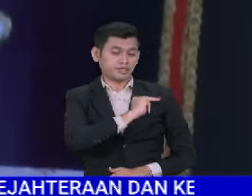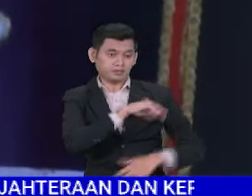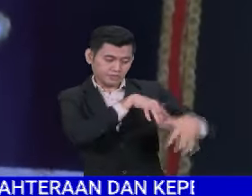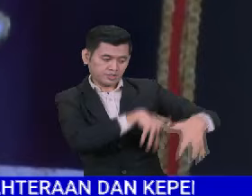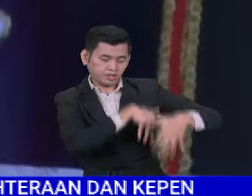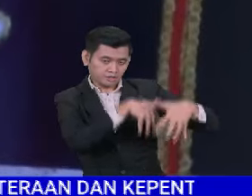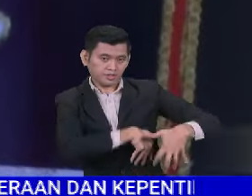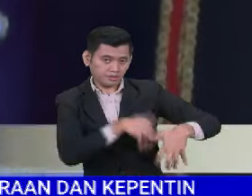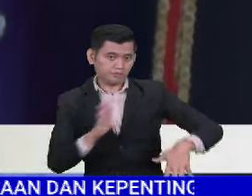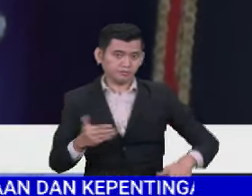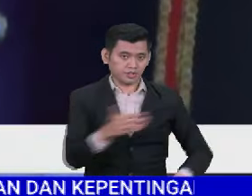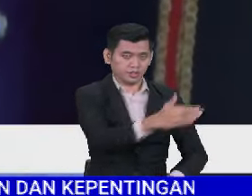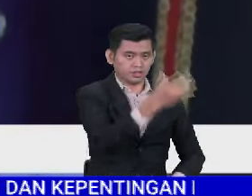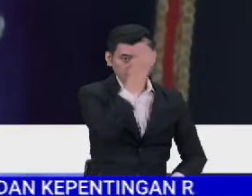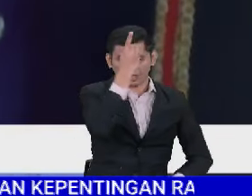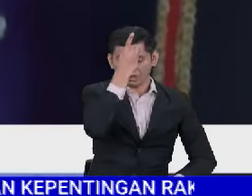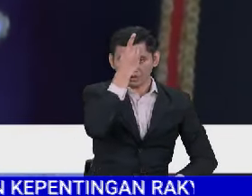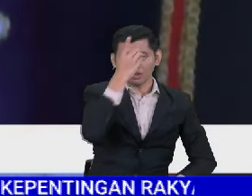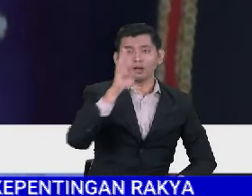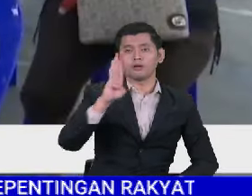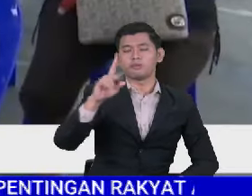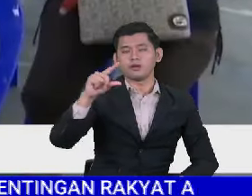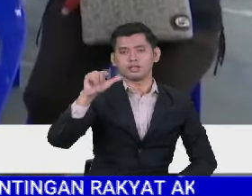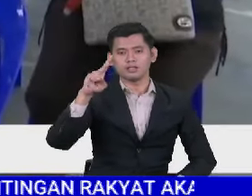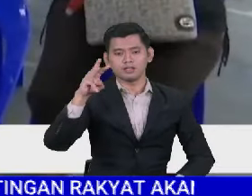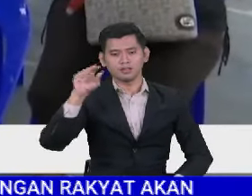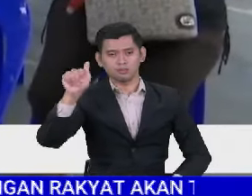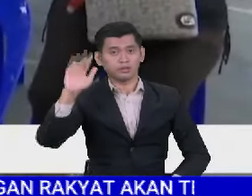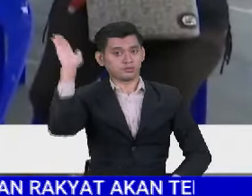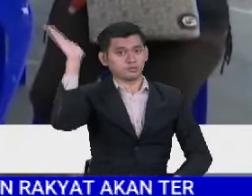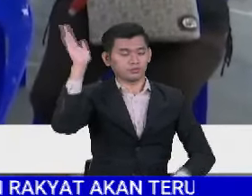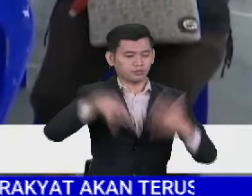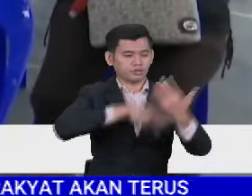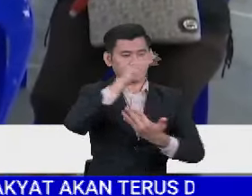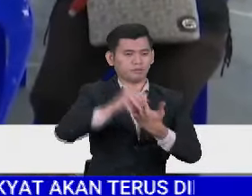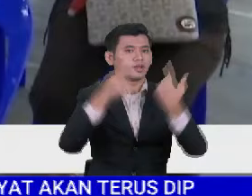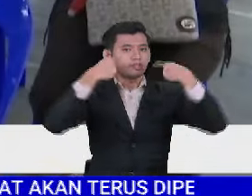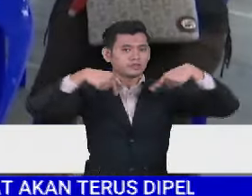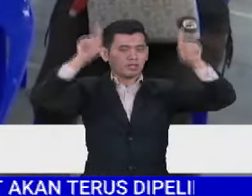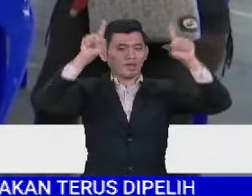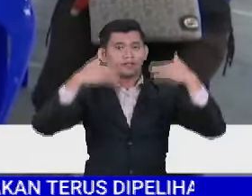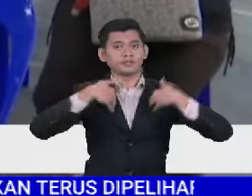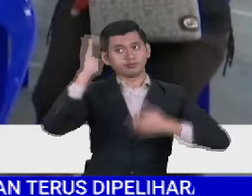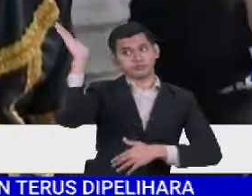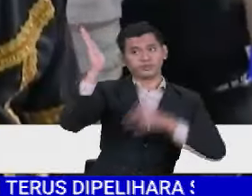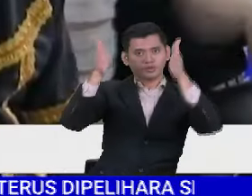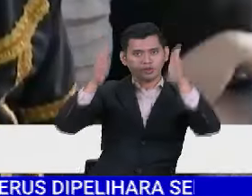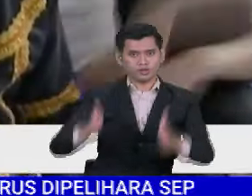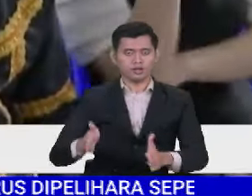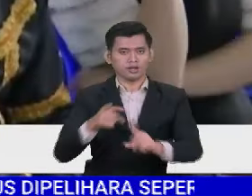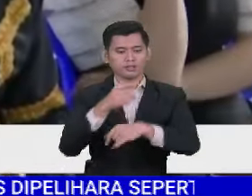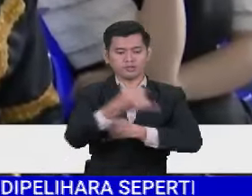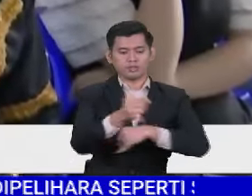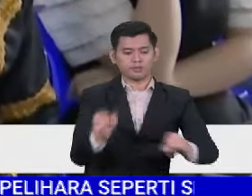dan Perikanan Dato Sri Panglima dokter Jefri kitingan seminar betina anakan dijaya akan beberapa penceramah antaranya dari